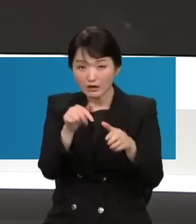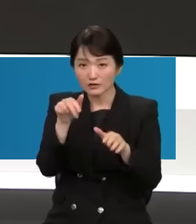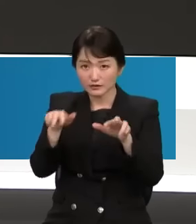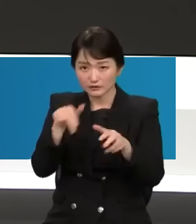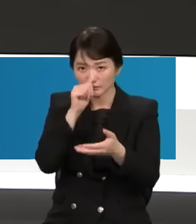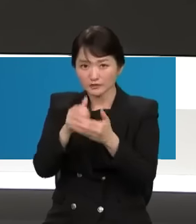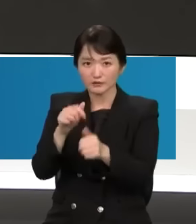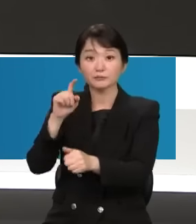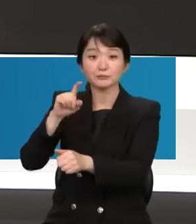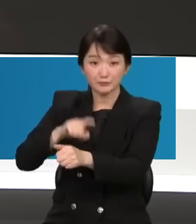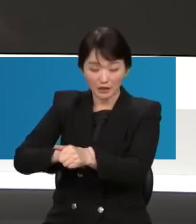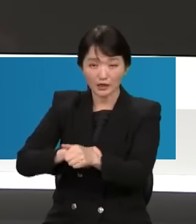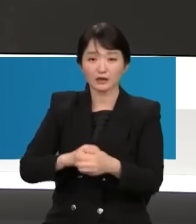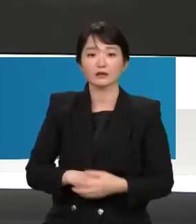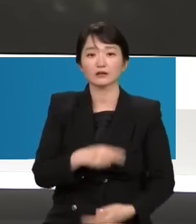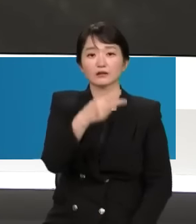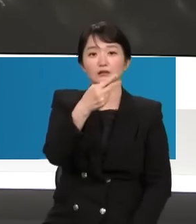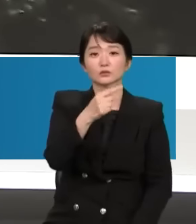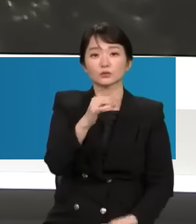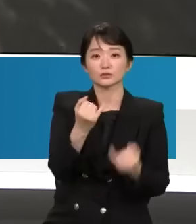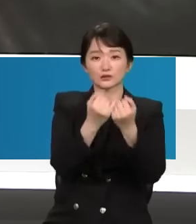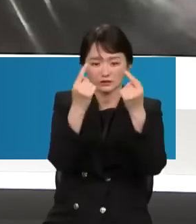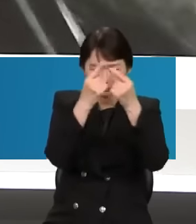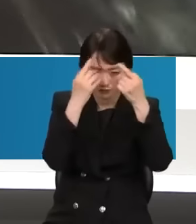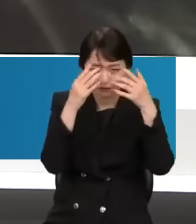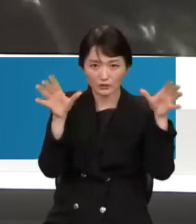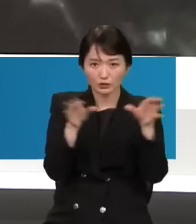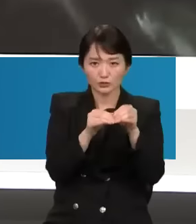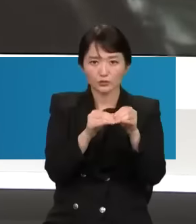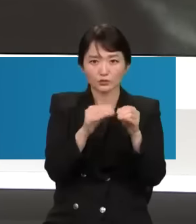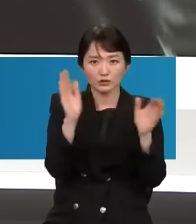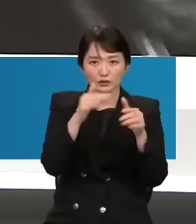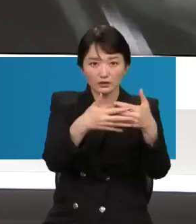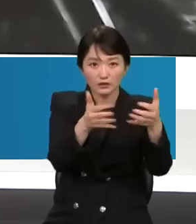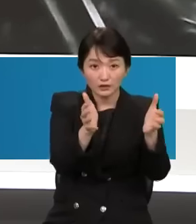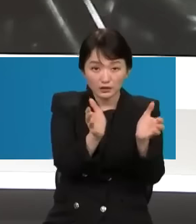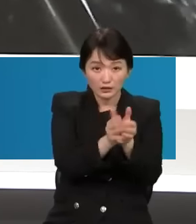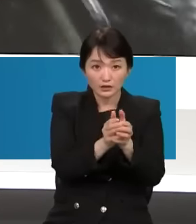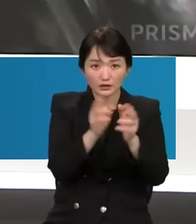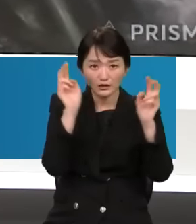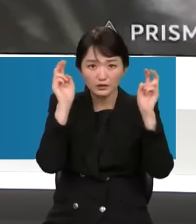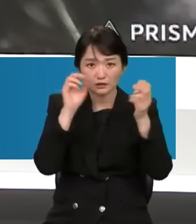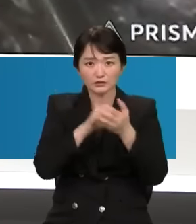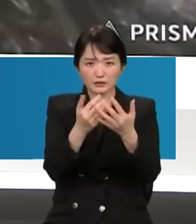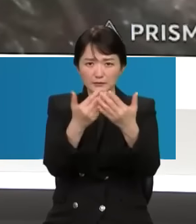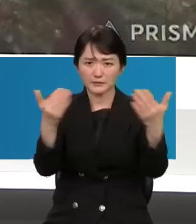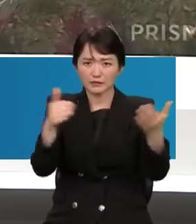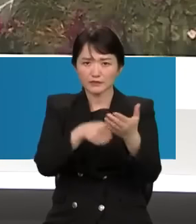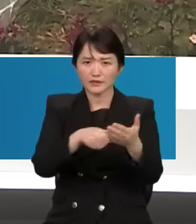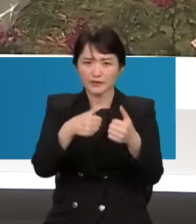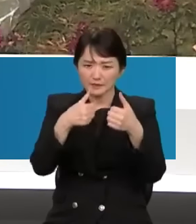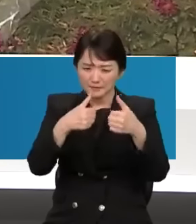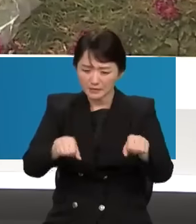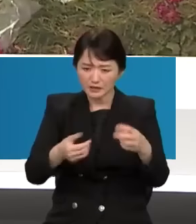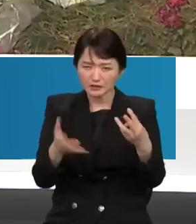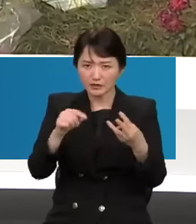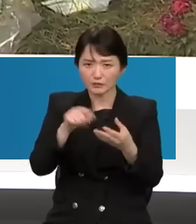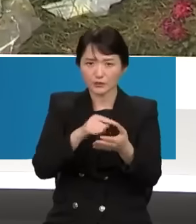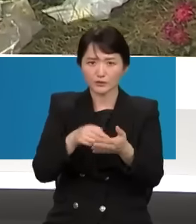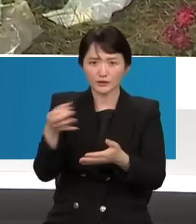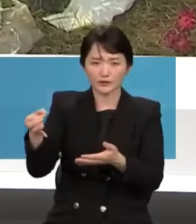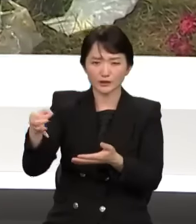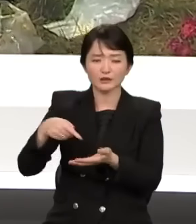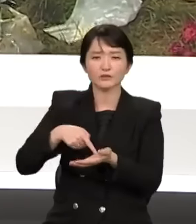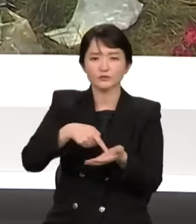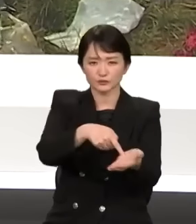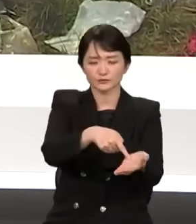현행범으로 체포되는가 하면 동덕여대 총학생회는 취업박람회 집기 등을 파손했으니 3억여 원을 물어내라는 요구를